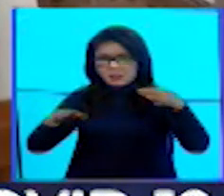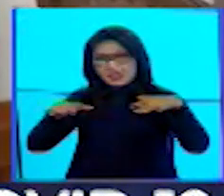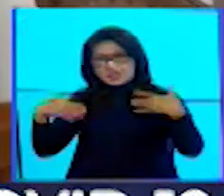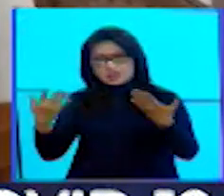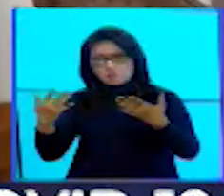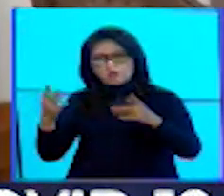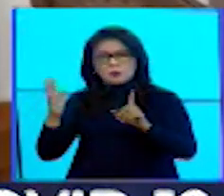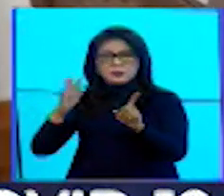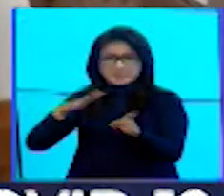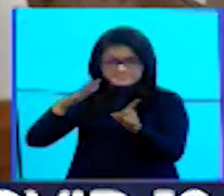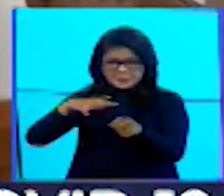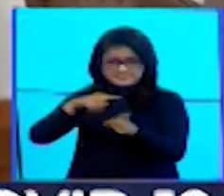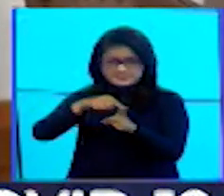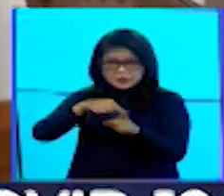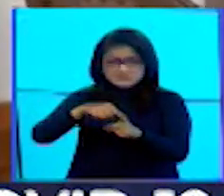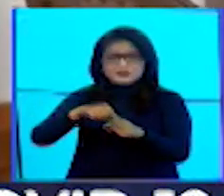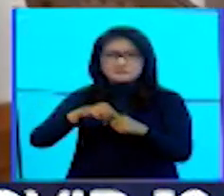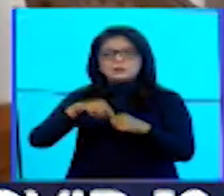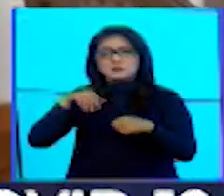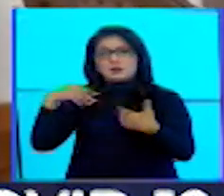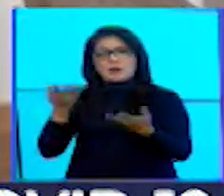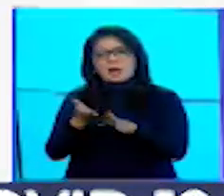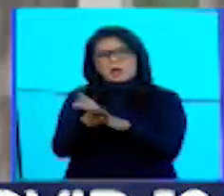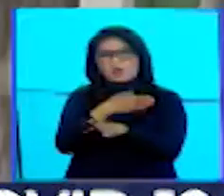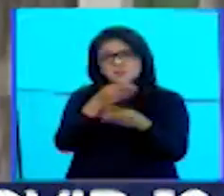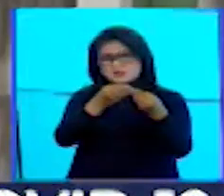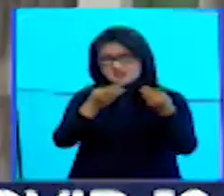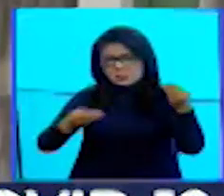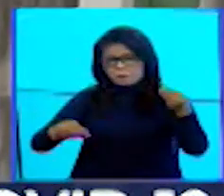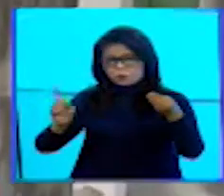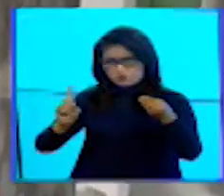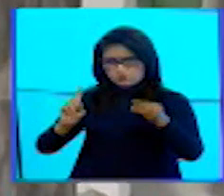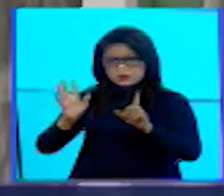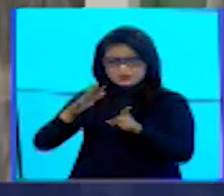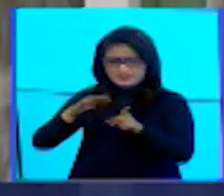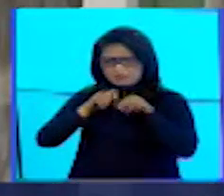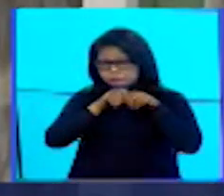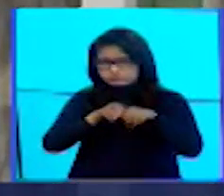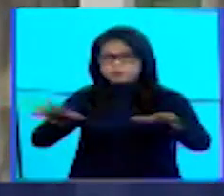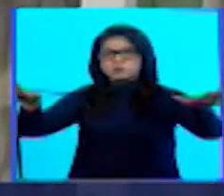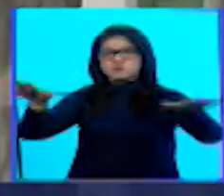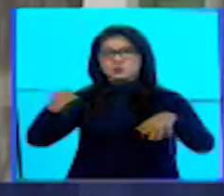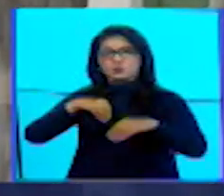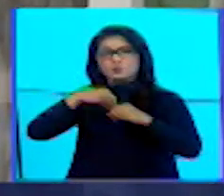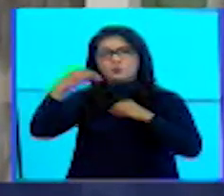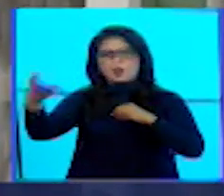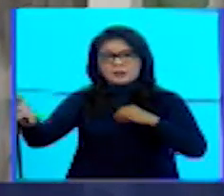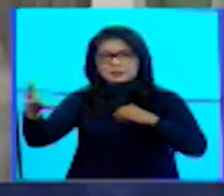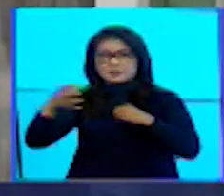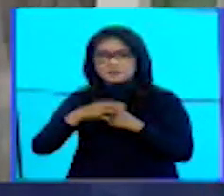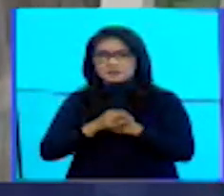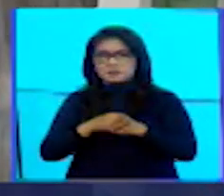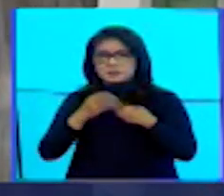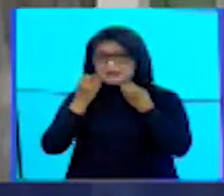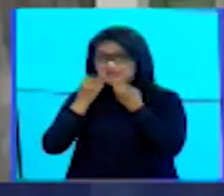ya. Pengurus, ya. Baru imamnya. Ya. Menjalankan ibadah 5 waktu itu yang